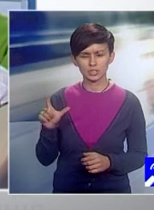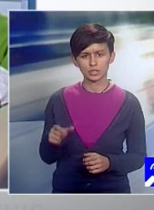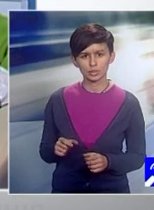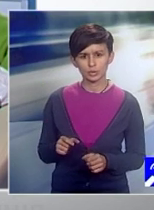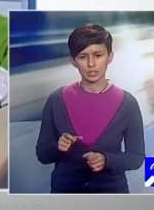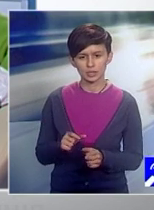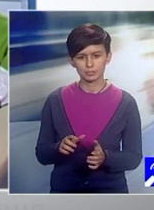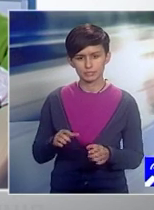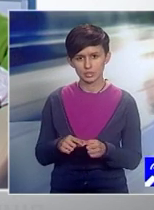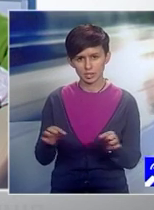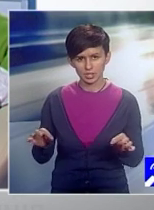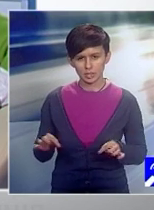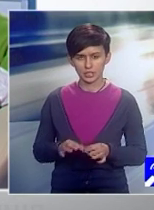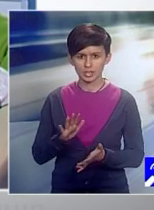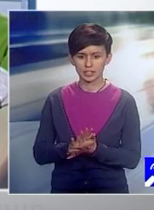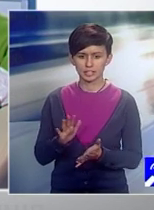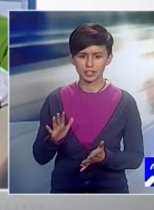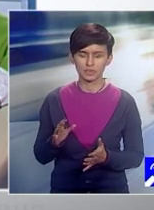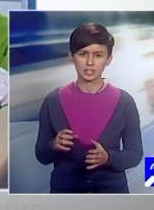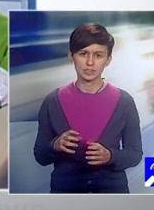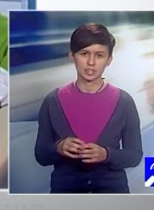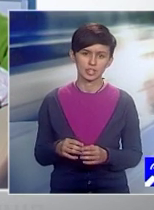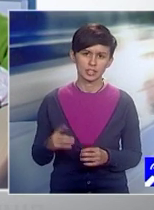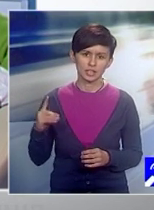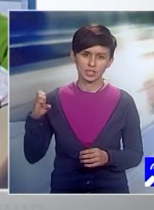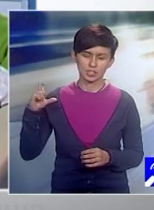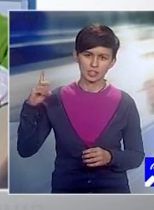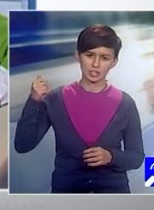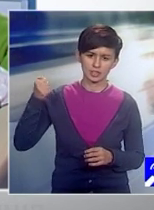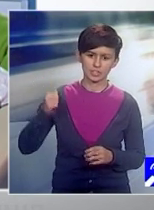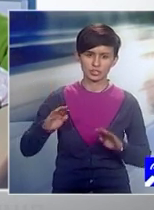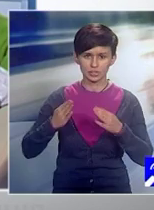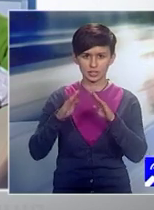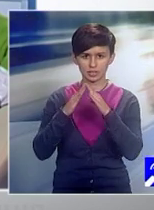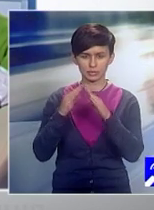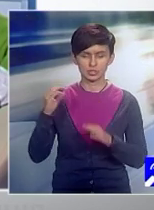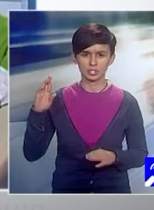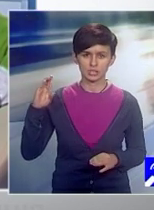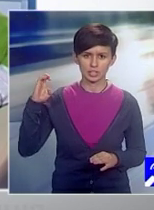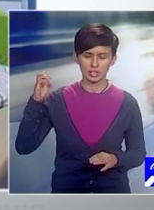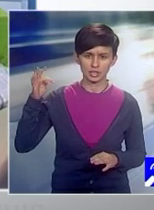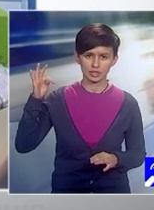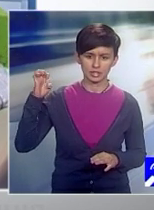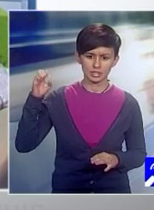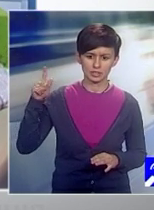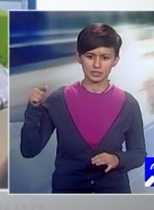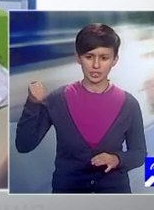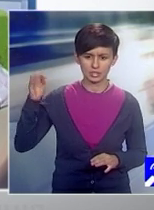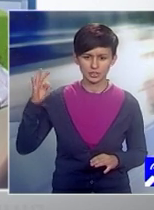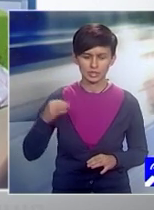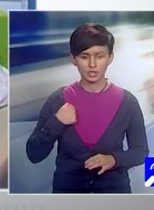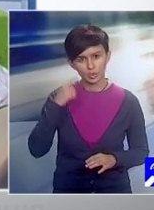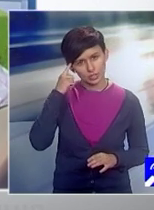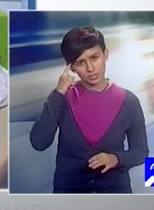biosferei, Retezat și Delta Dunării, și știind că urmează să petrec un timp destul